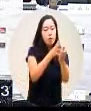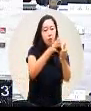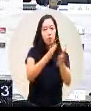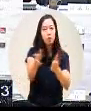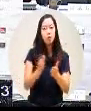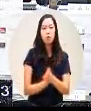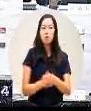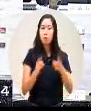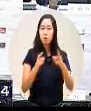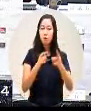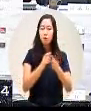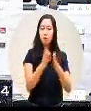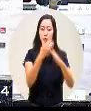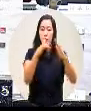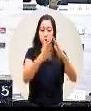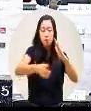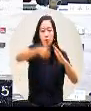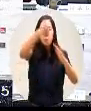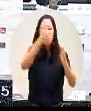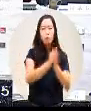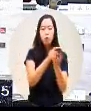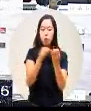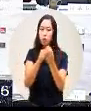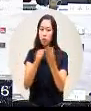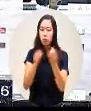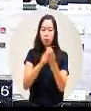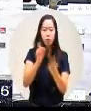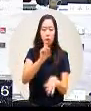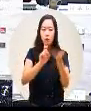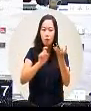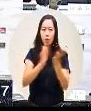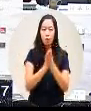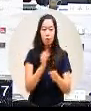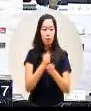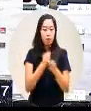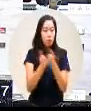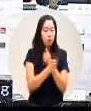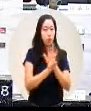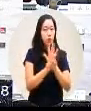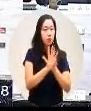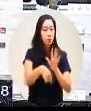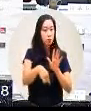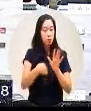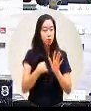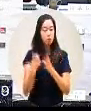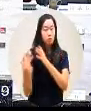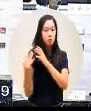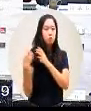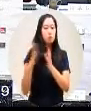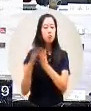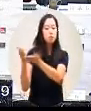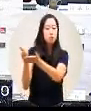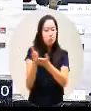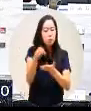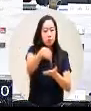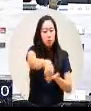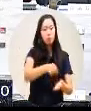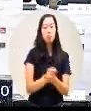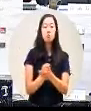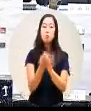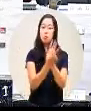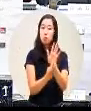几啊十个校长来顶前。啊，做一个民意代表，敢无义务通请你来议会，互你说